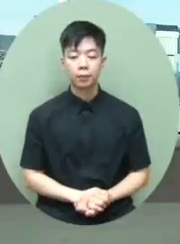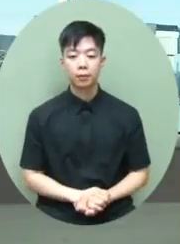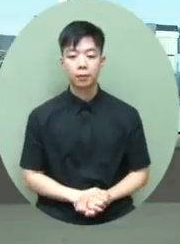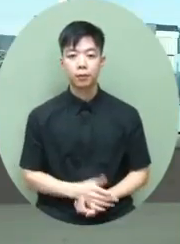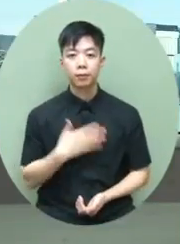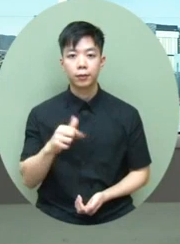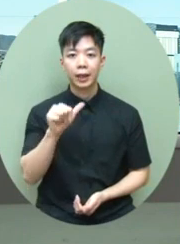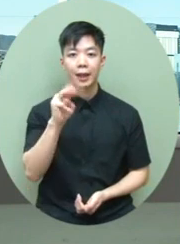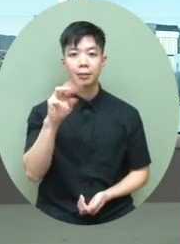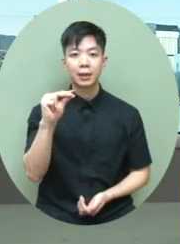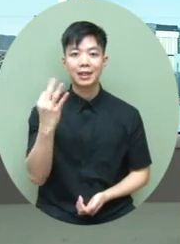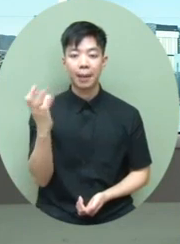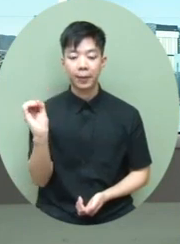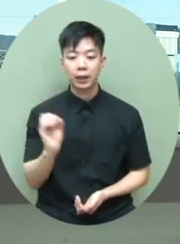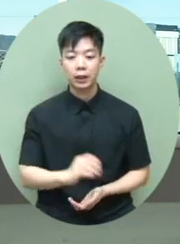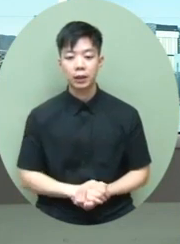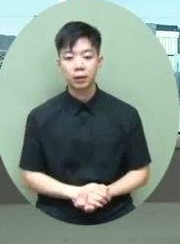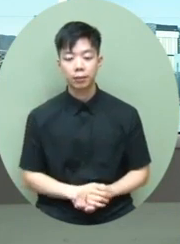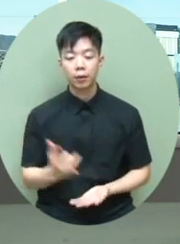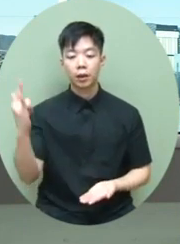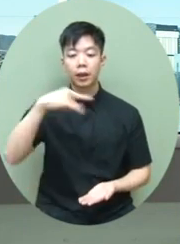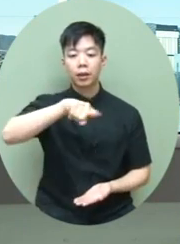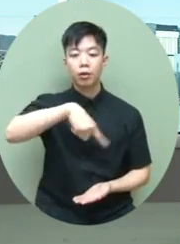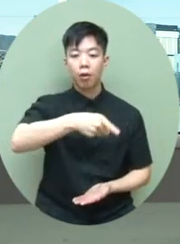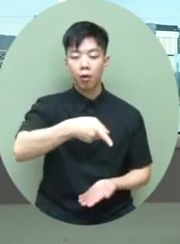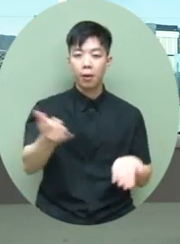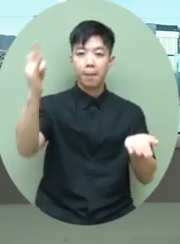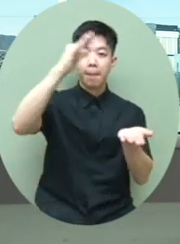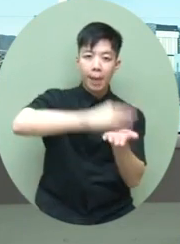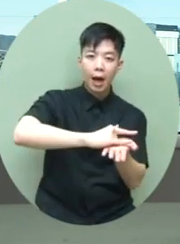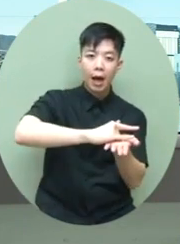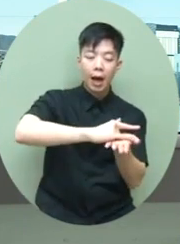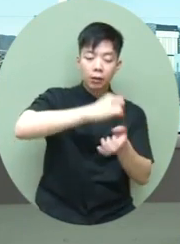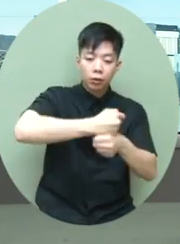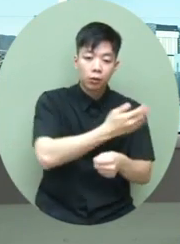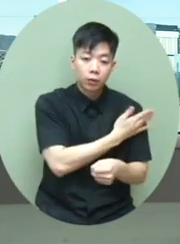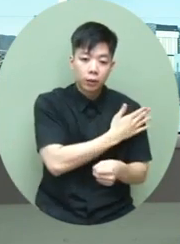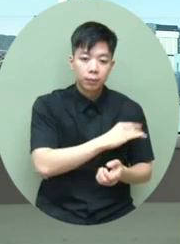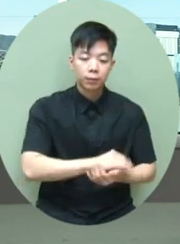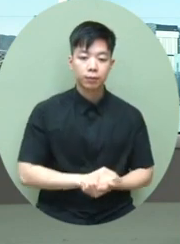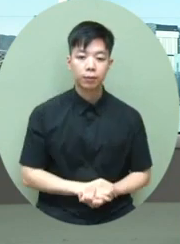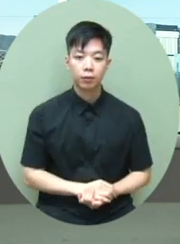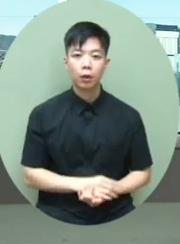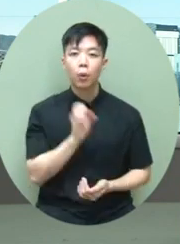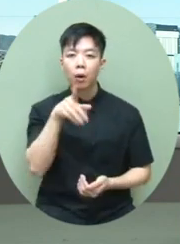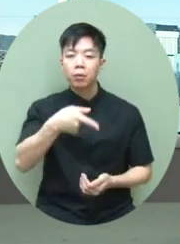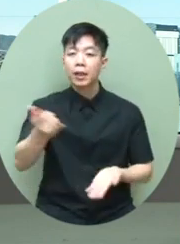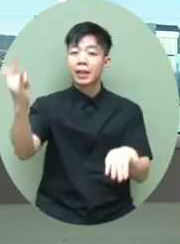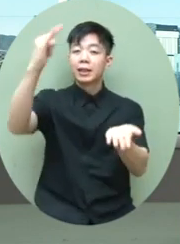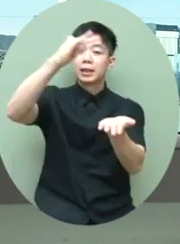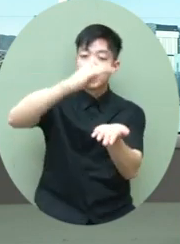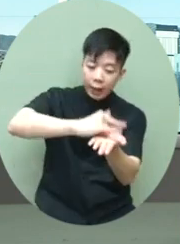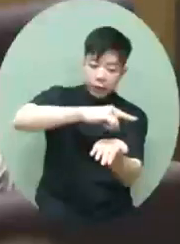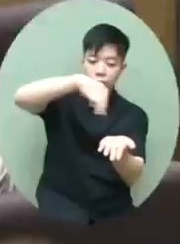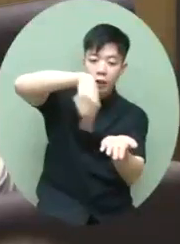你好 AM730、想問機場停機坪那個個案，剛才說他會在停機坪走過，其實他那個